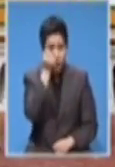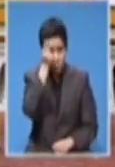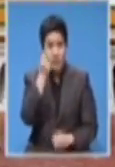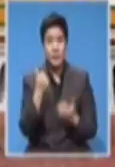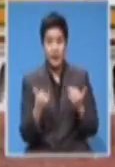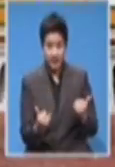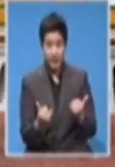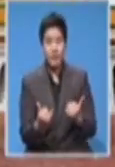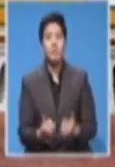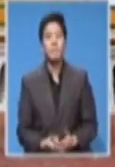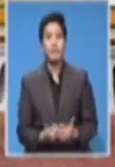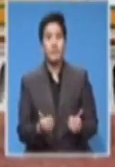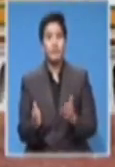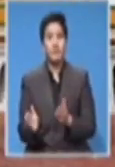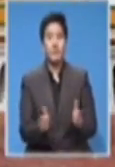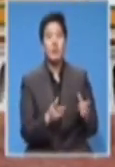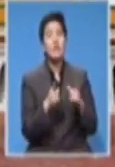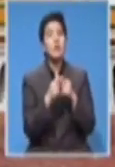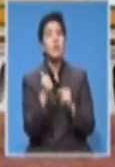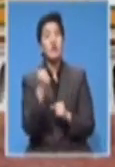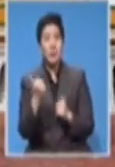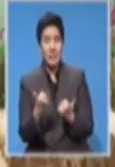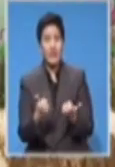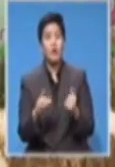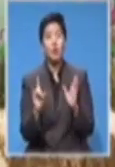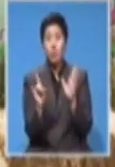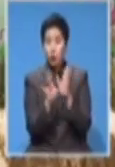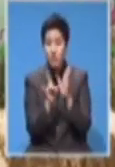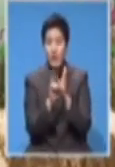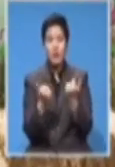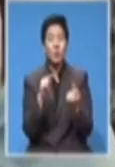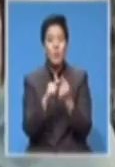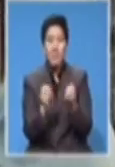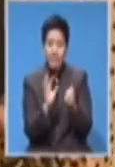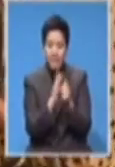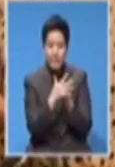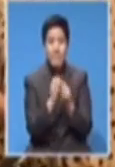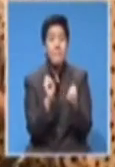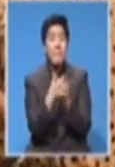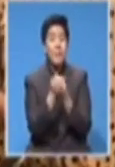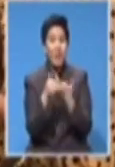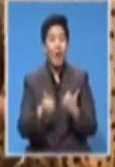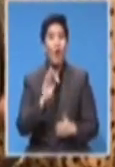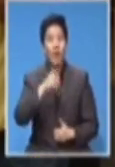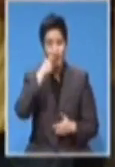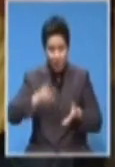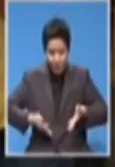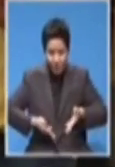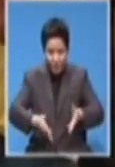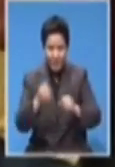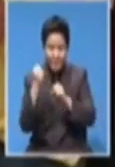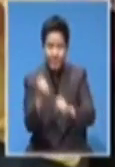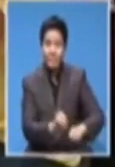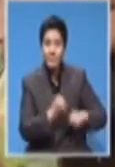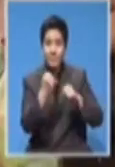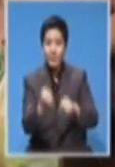นะในเรื่องอื่นๆนะครับสัปดาห์นี้เป็นสัปดาห์สุดท้ายนะครับของเทศกาลผักผลไม้ไทยคุณภาพที่ตลาดคลองพนุงกรุงเกษมนะ